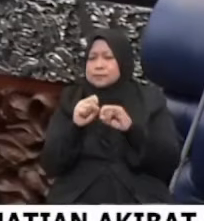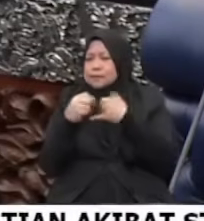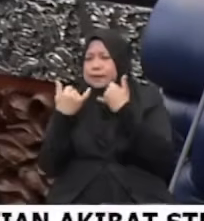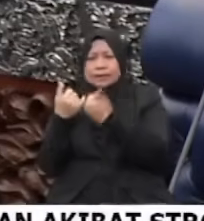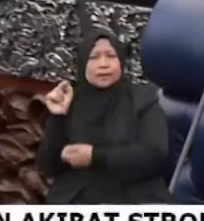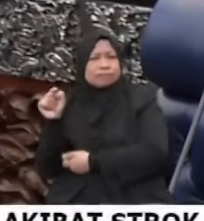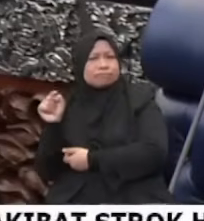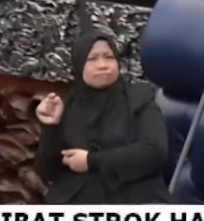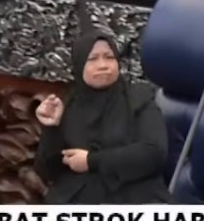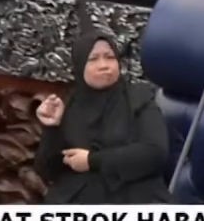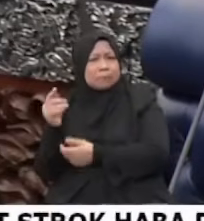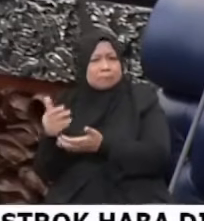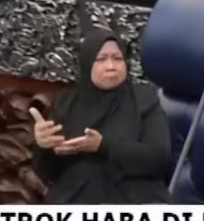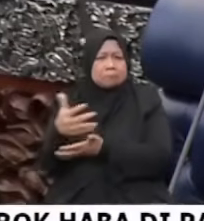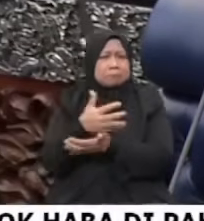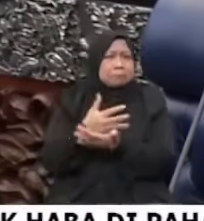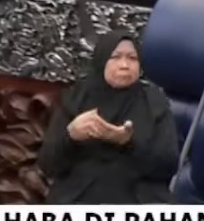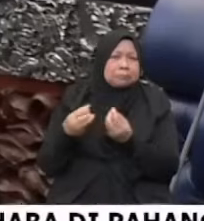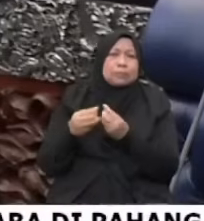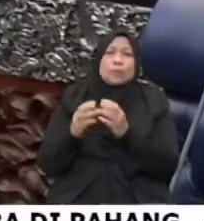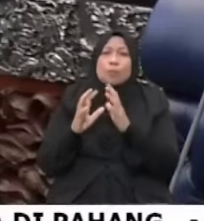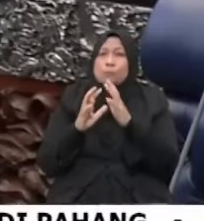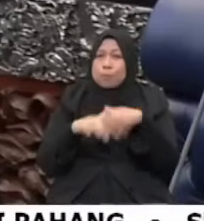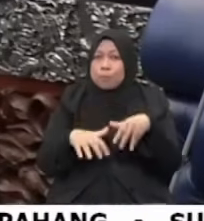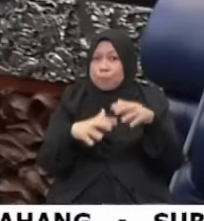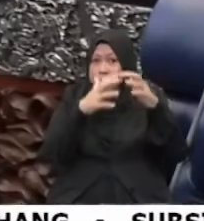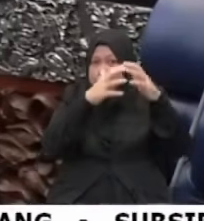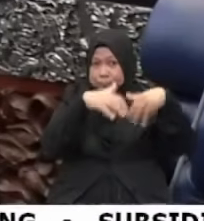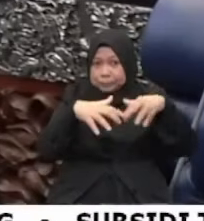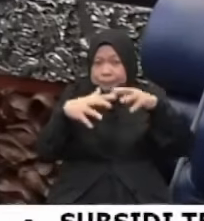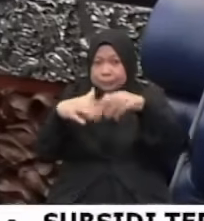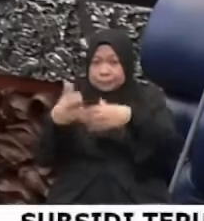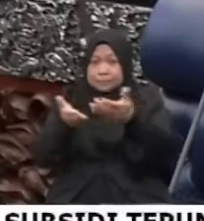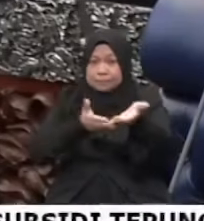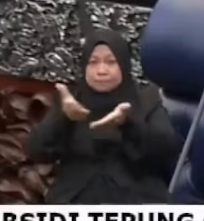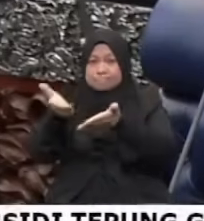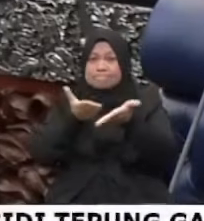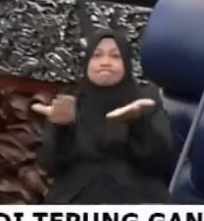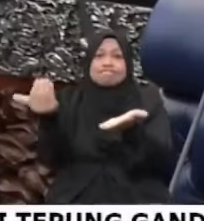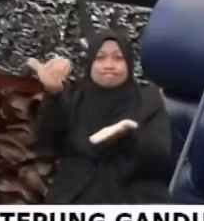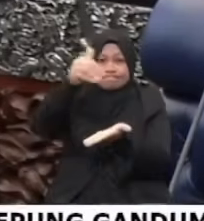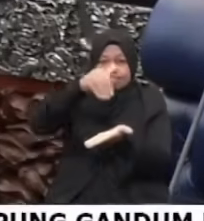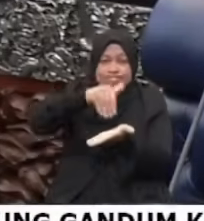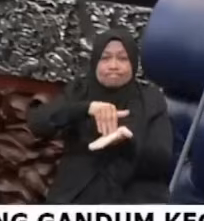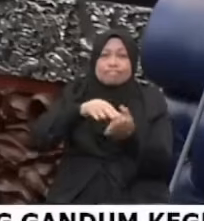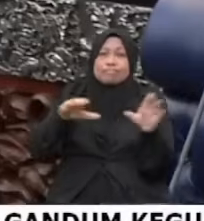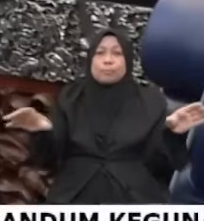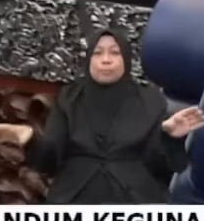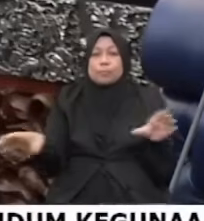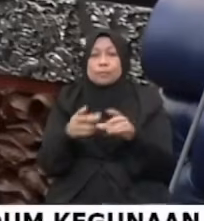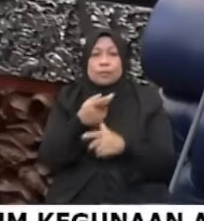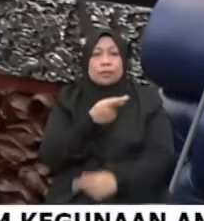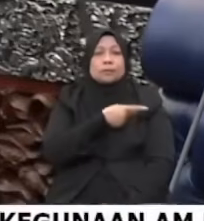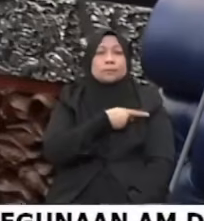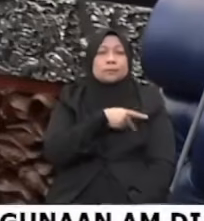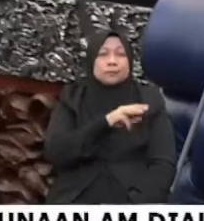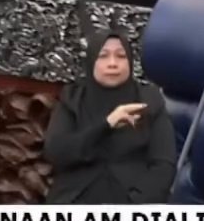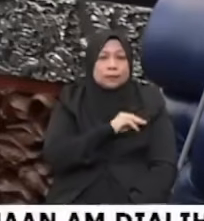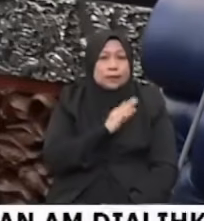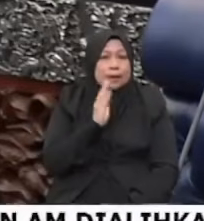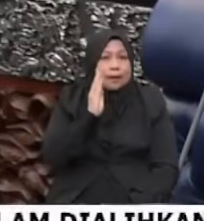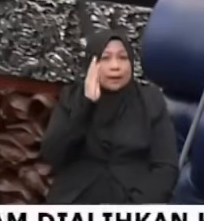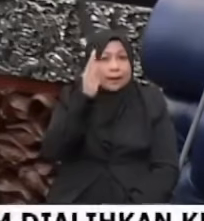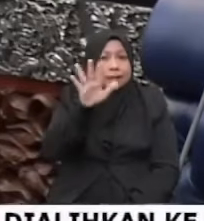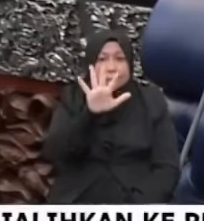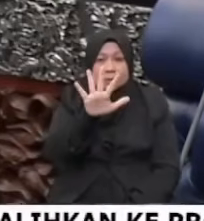AA hasil daripada rak rombakan dan juga perkhimakan semula yang dibuat oleh pihak Kementerian ke